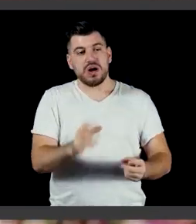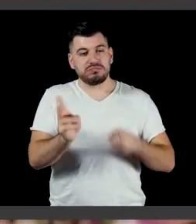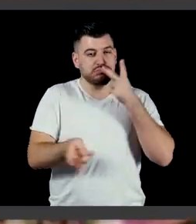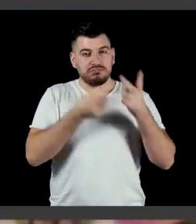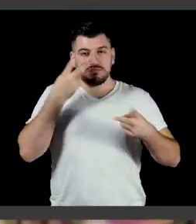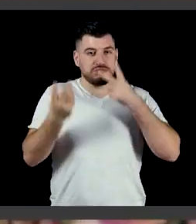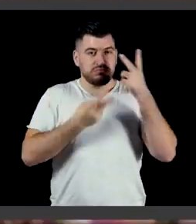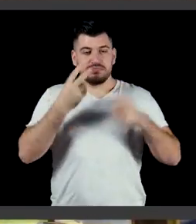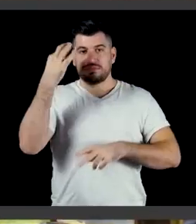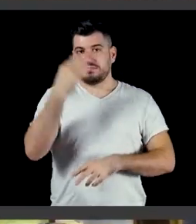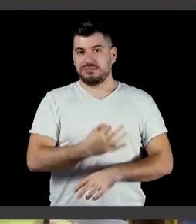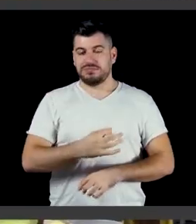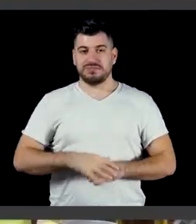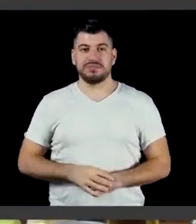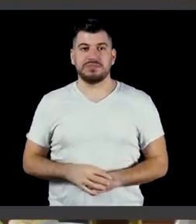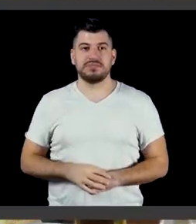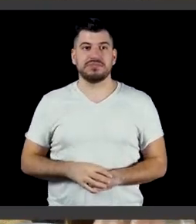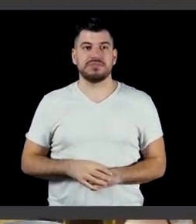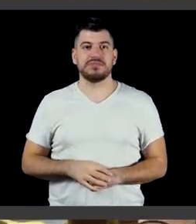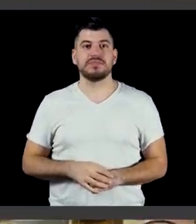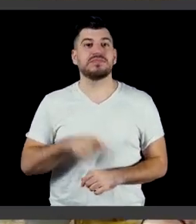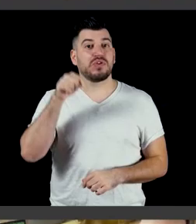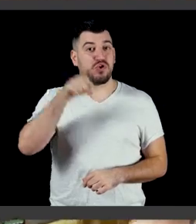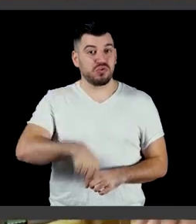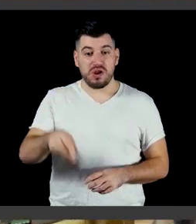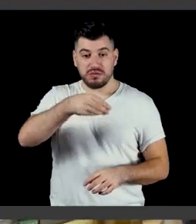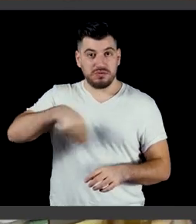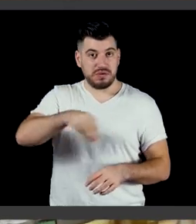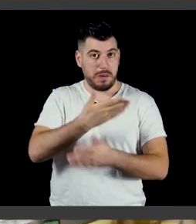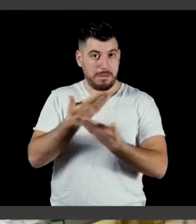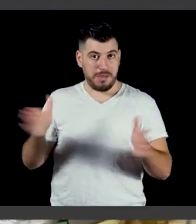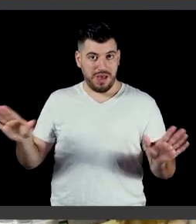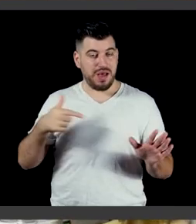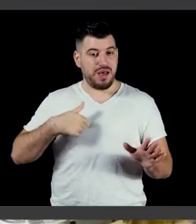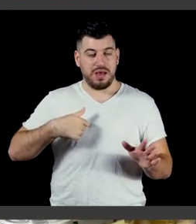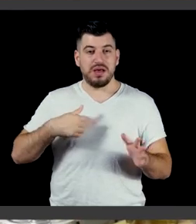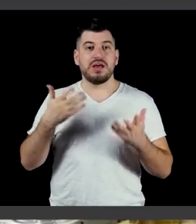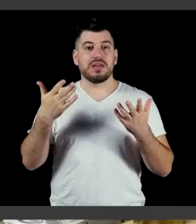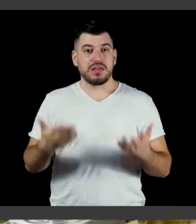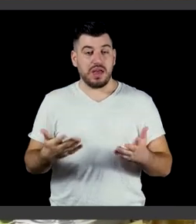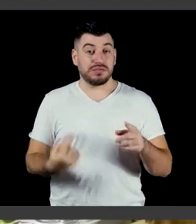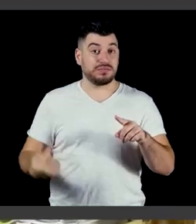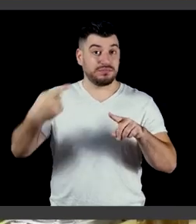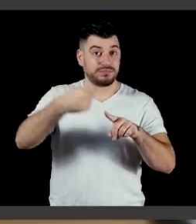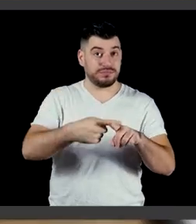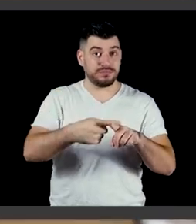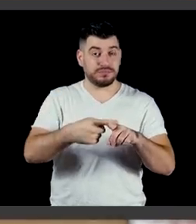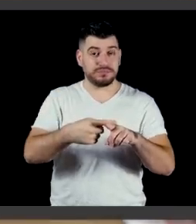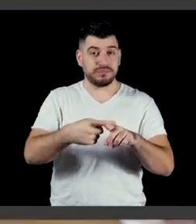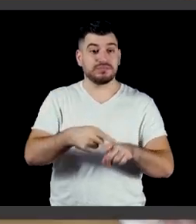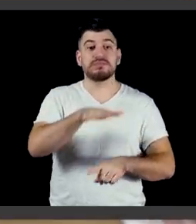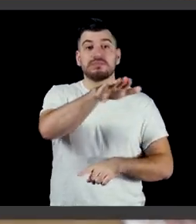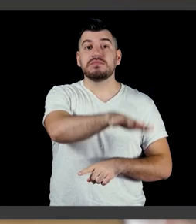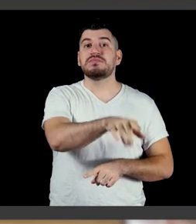μας. Έχουμε ουσιαστικά τη γαρνιτούρα που κάναμε, την ιδιαίτερη γαρνιτούρα μου. Έχουμε